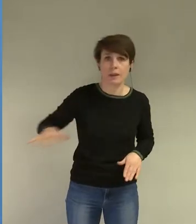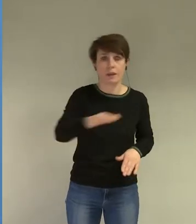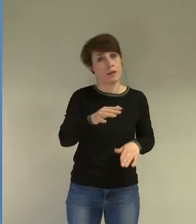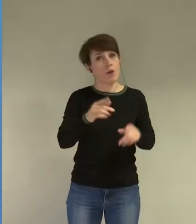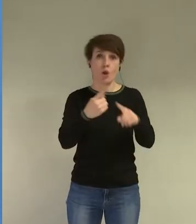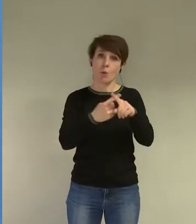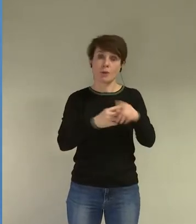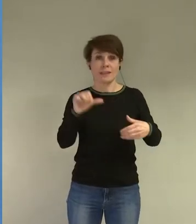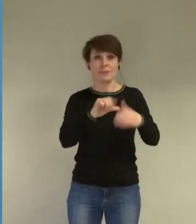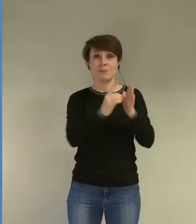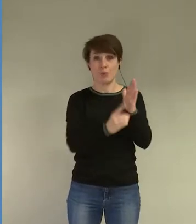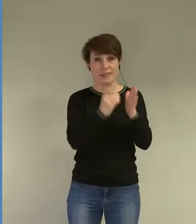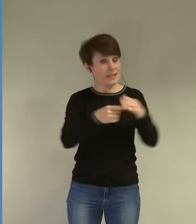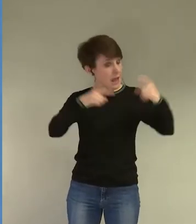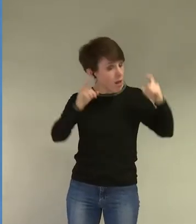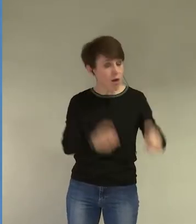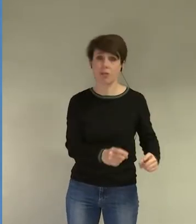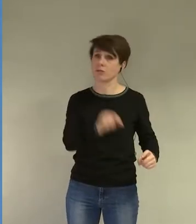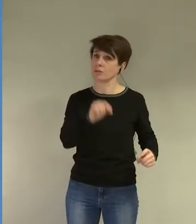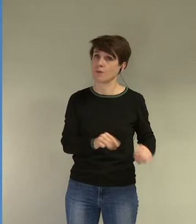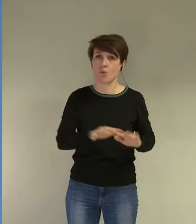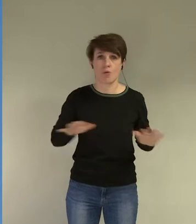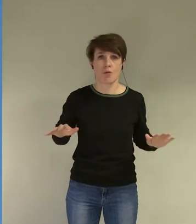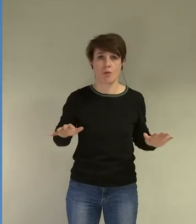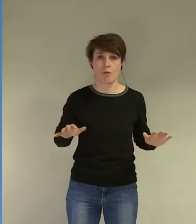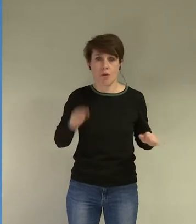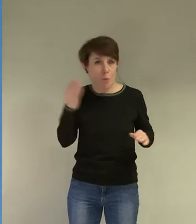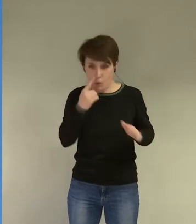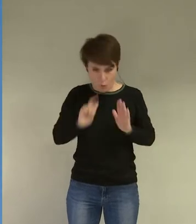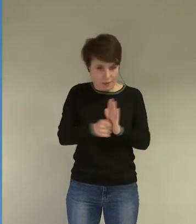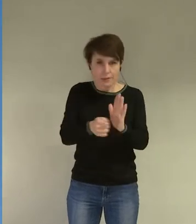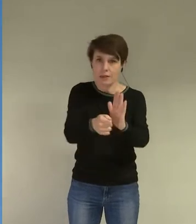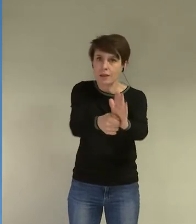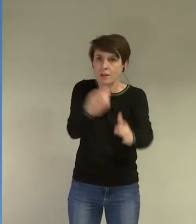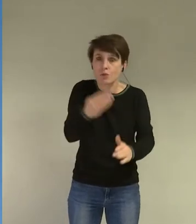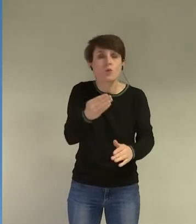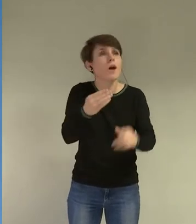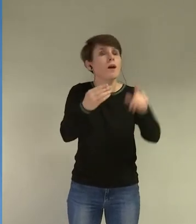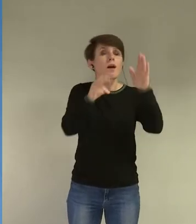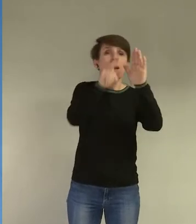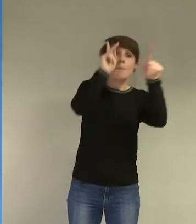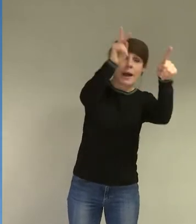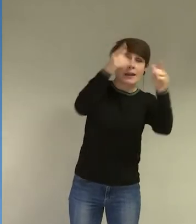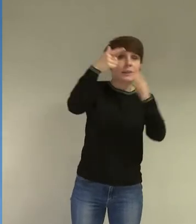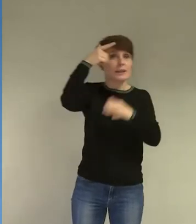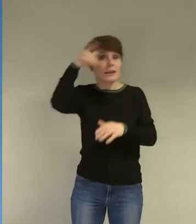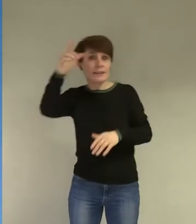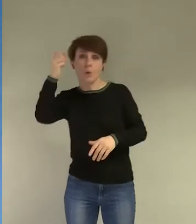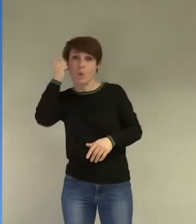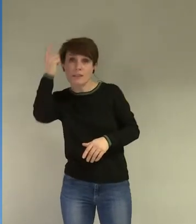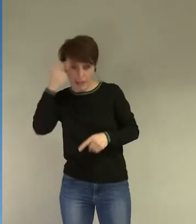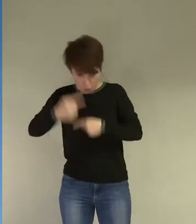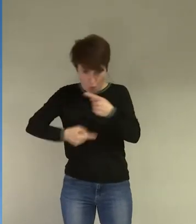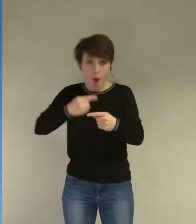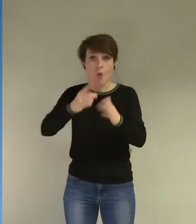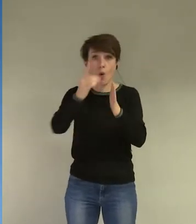qui doit être positionné clairement nous avons besoin d'horizon vous le savez paris lyon strasbourg sont en route vers la sortie